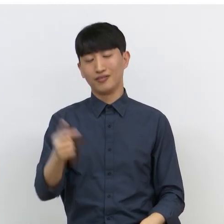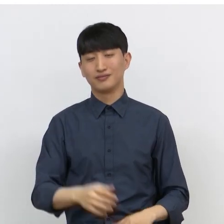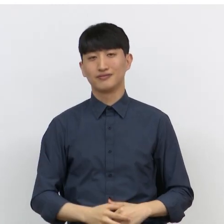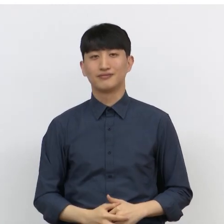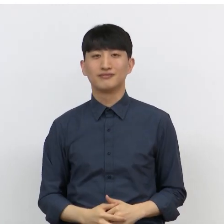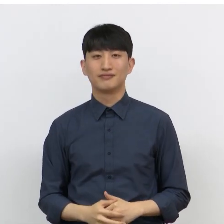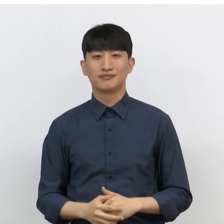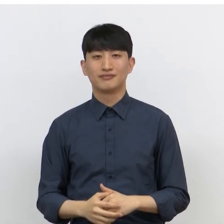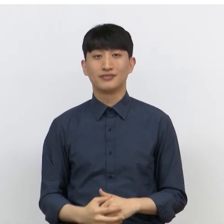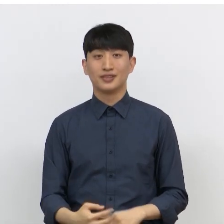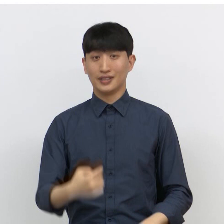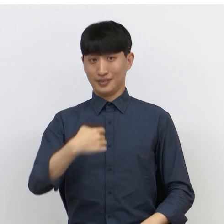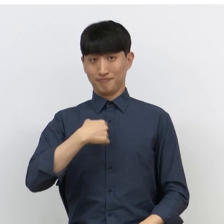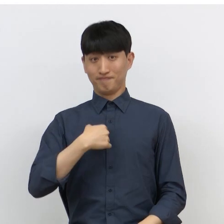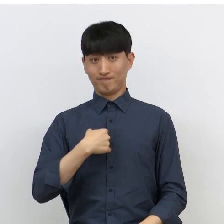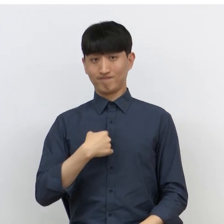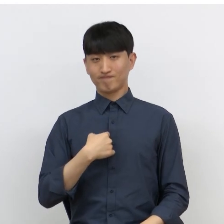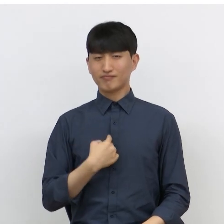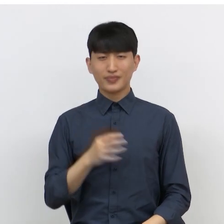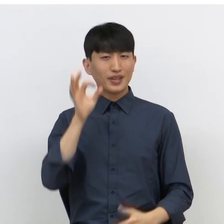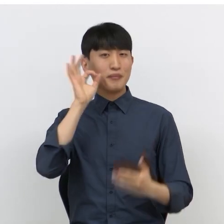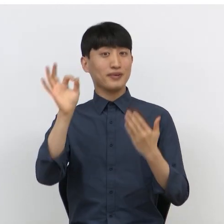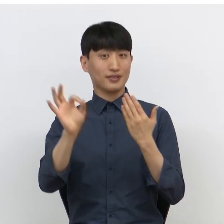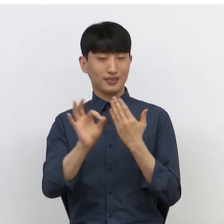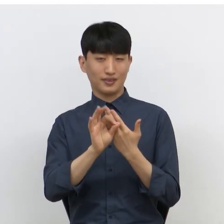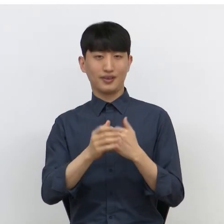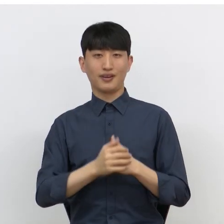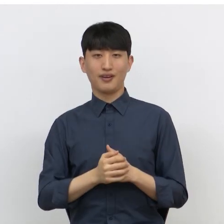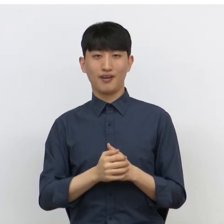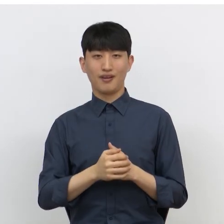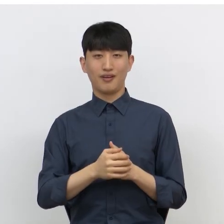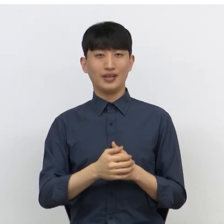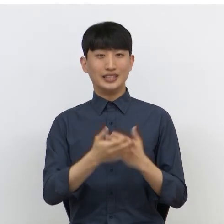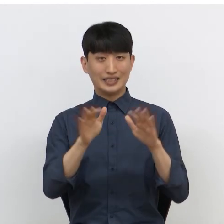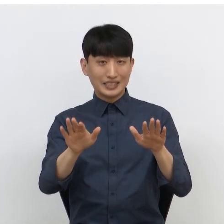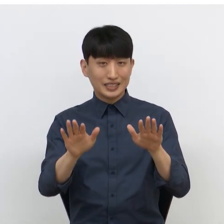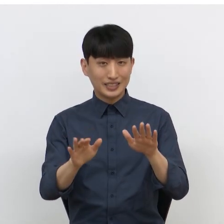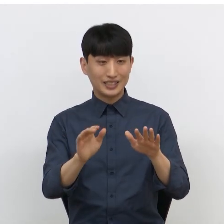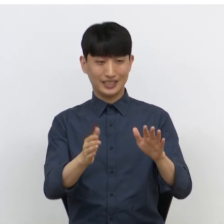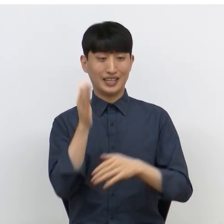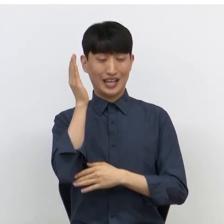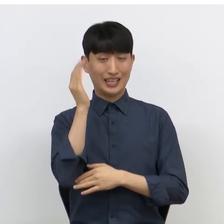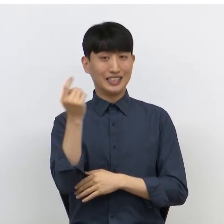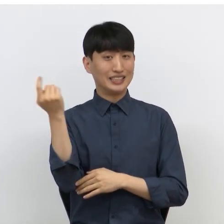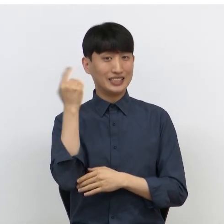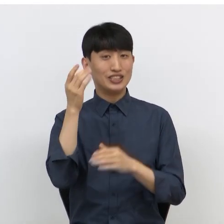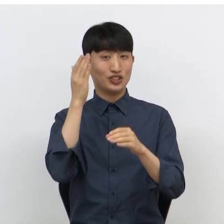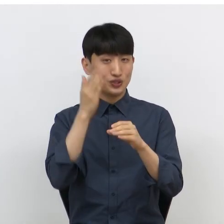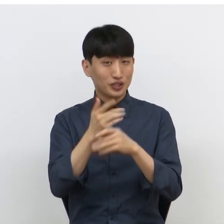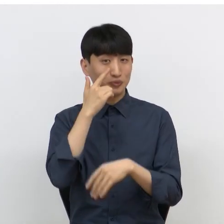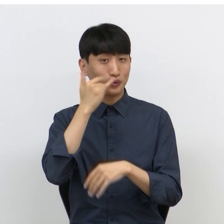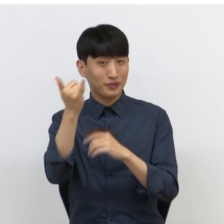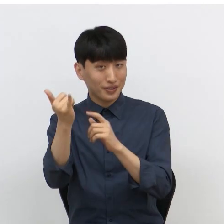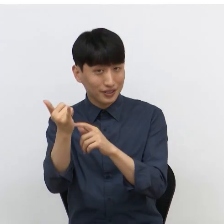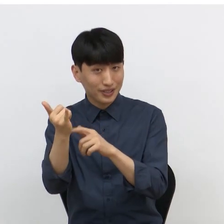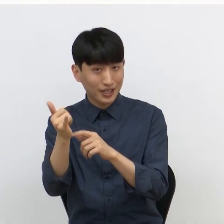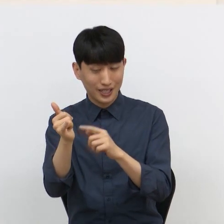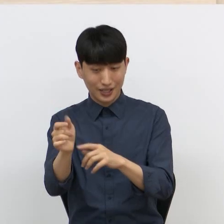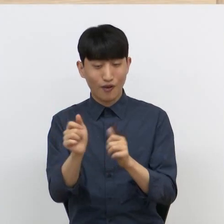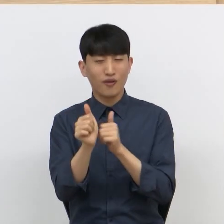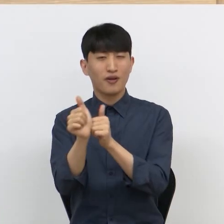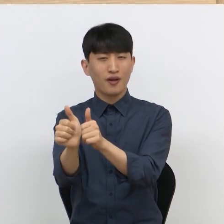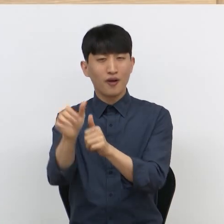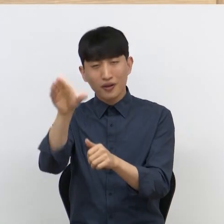없겠죠. 저는 그래서 만약에 이걸 듣고 계시는 부모님들은 계속 이런 식으로 좀 진행을